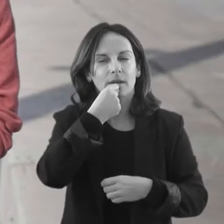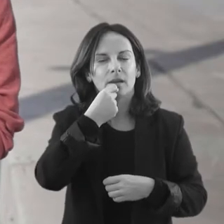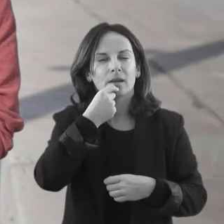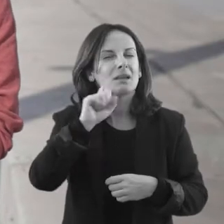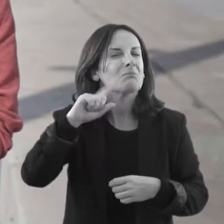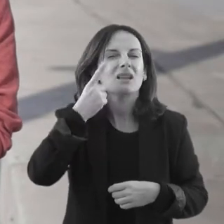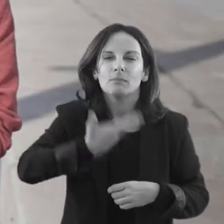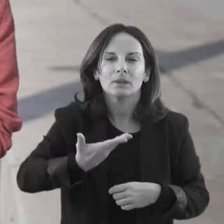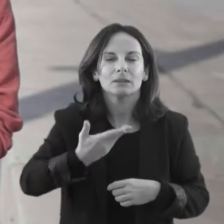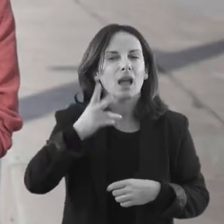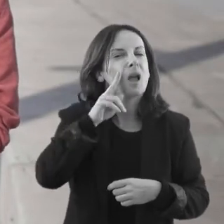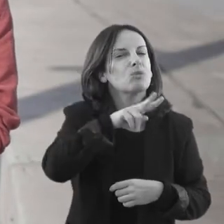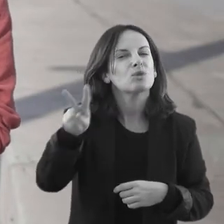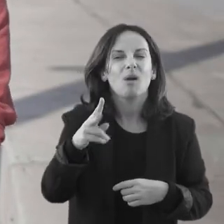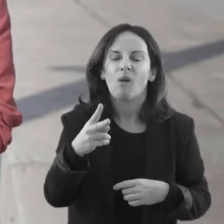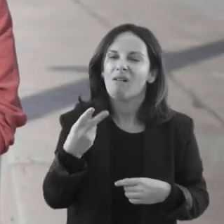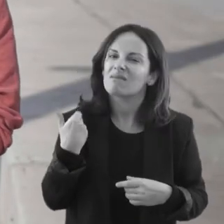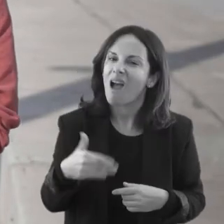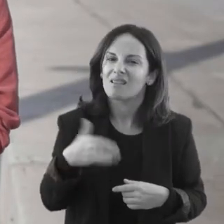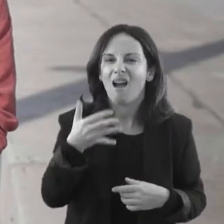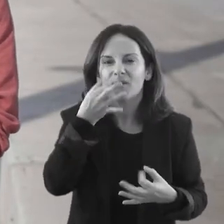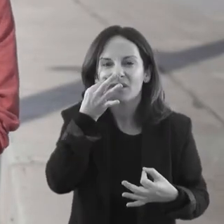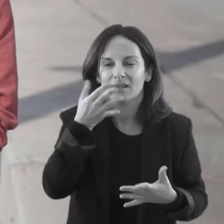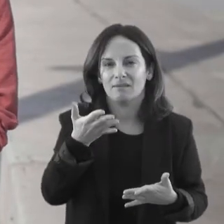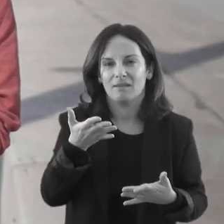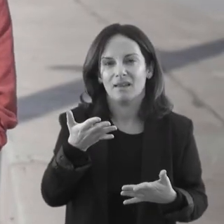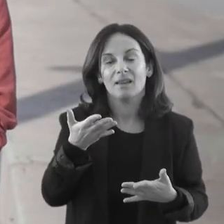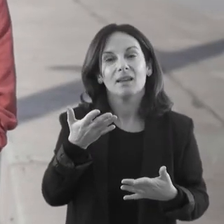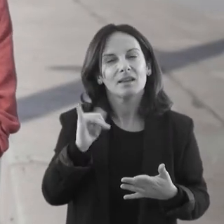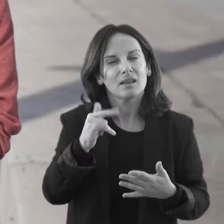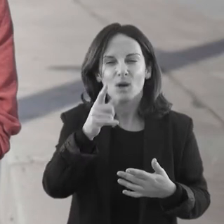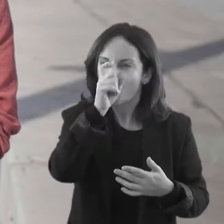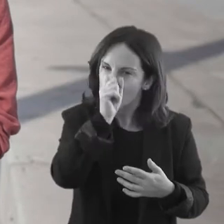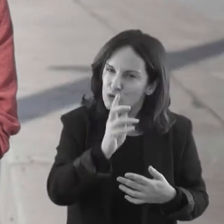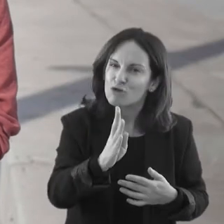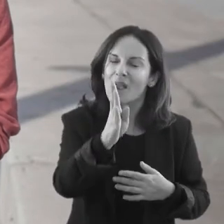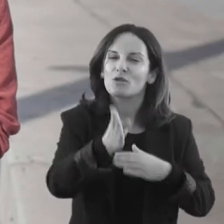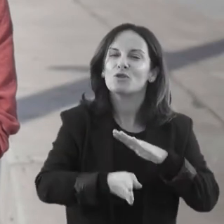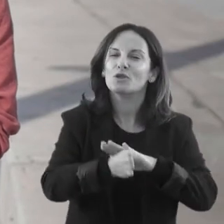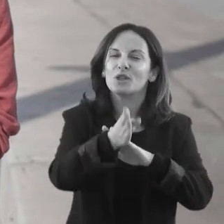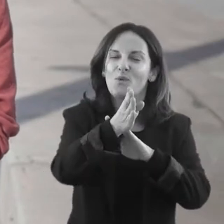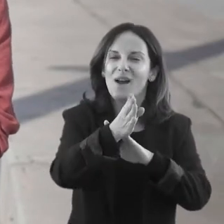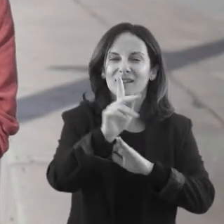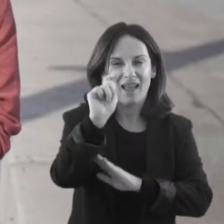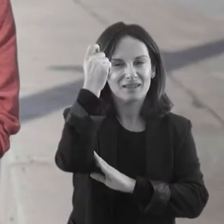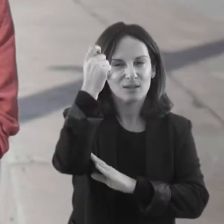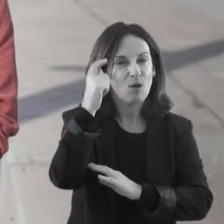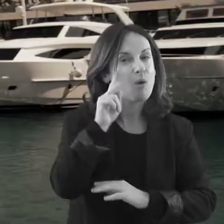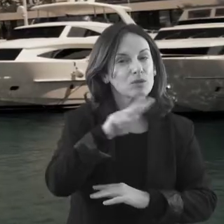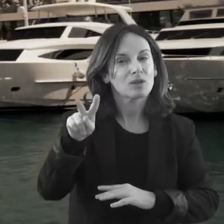sobretot que fos un museu que sigui una realitat, no? I que navegui durant molts anys i amb bon rumbo.